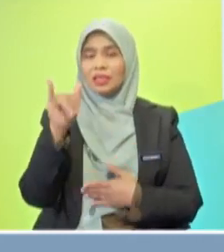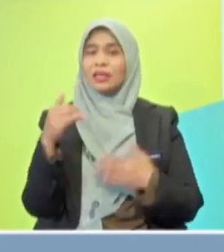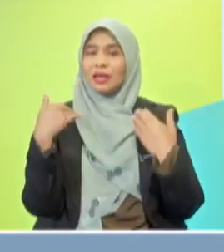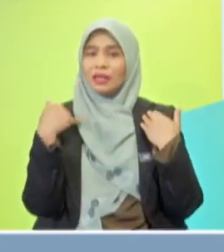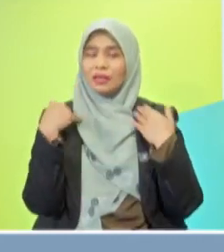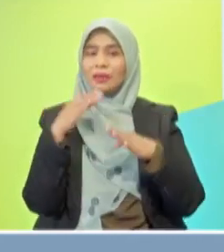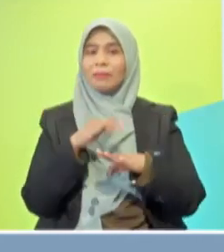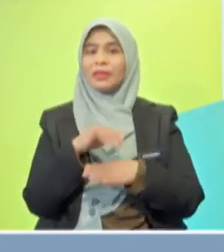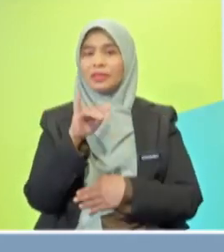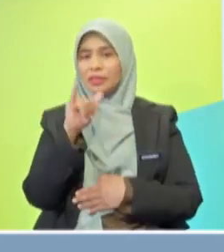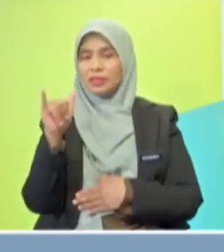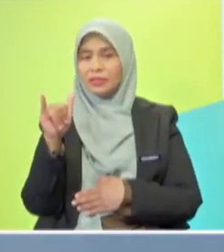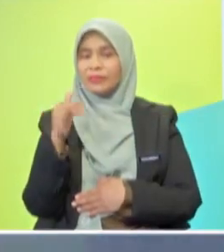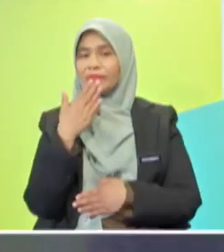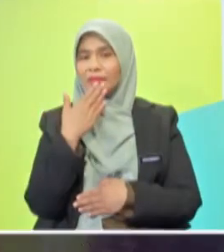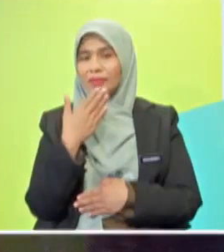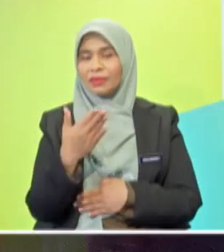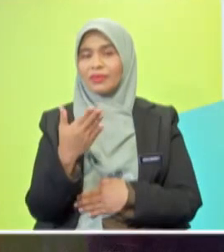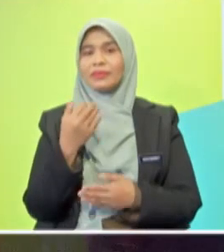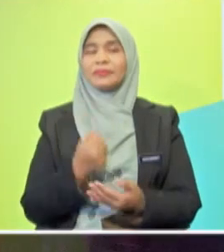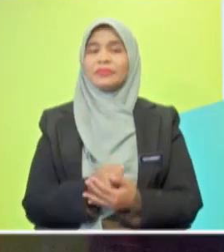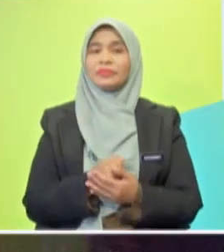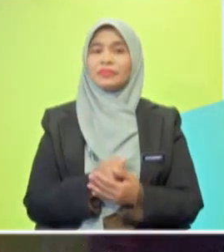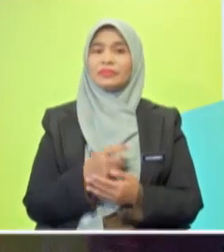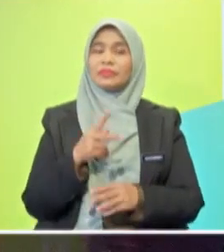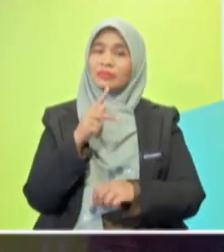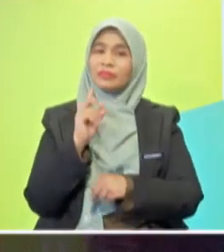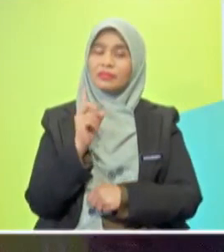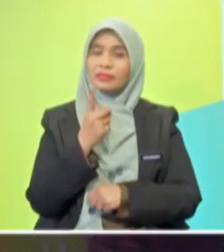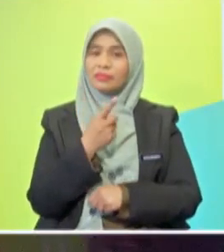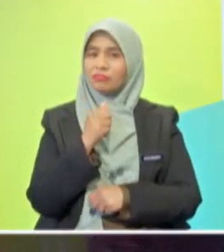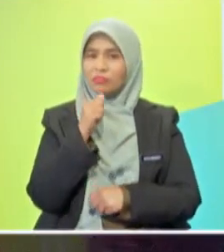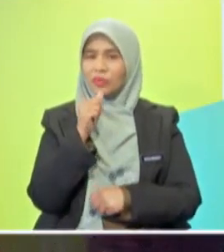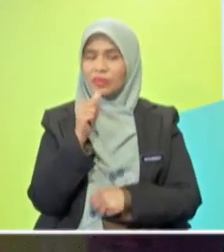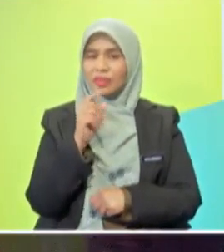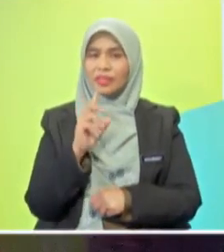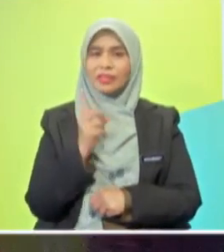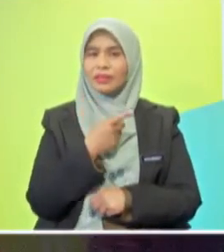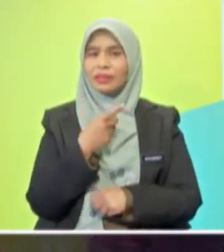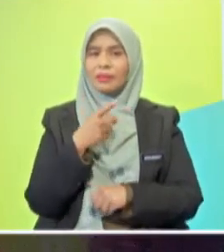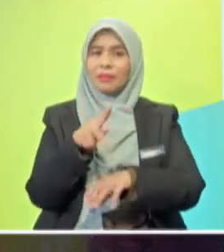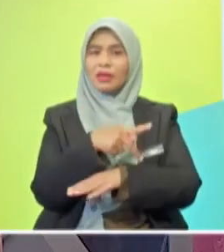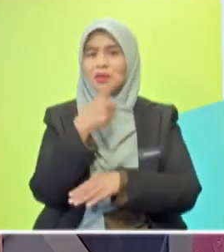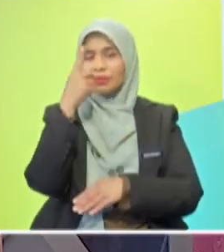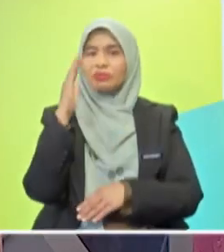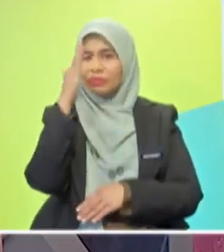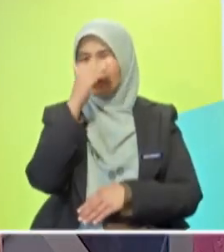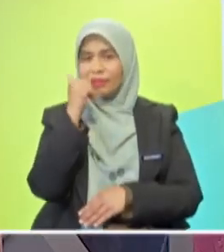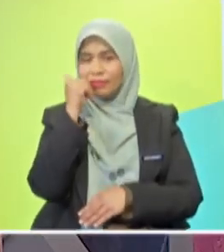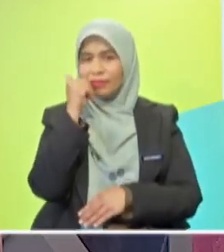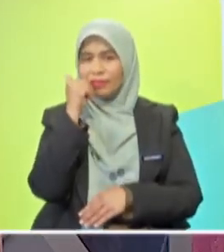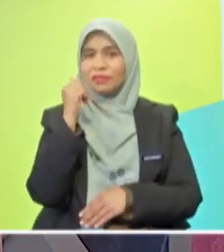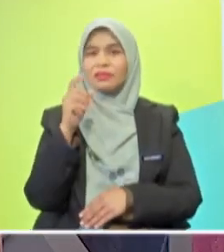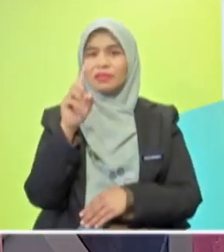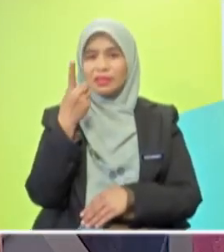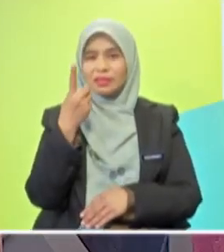Ya, baik, terima kasih, bagus. Okey, kita bukan kita berpakaian untuk cantik, untuk melaram